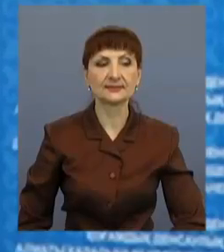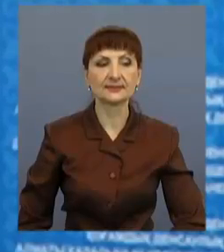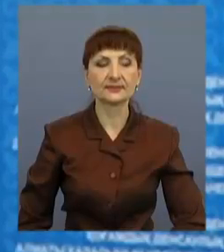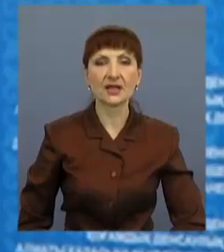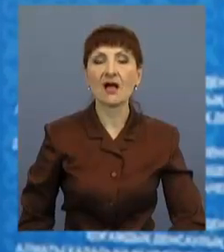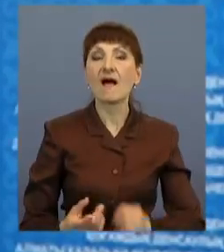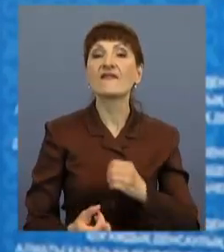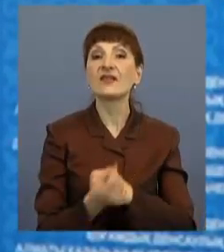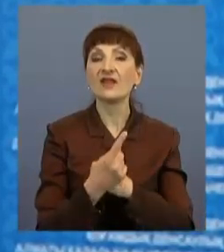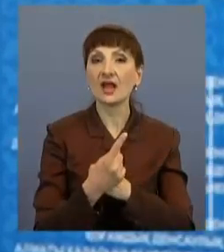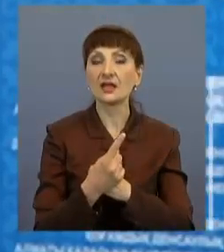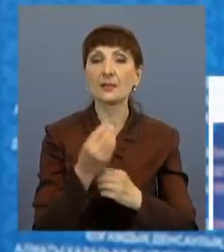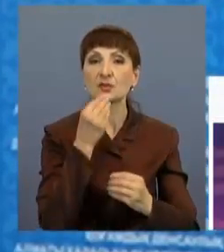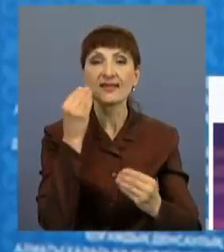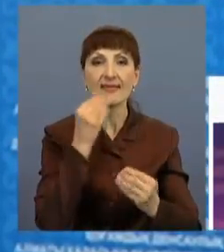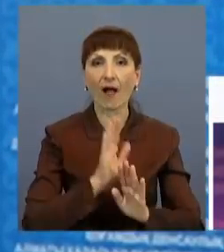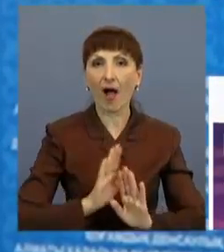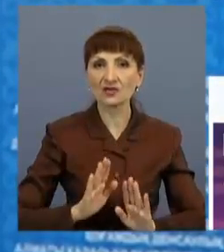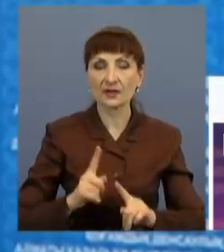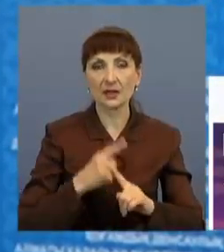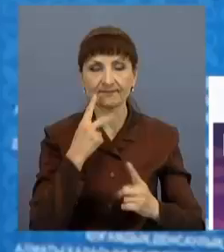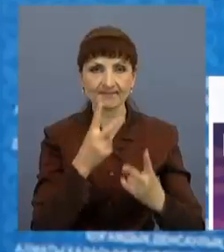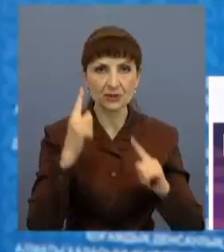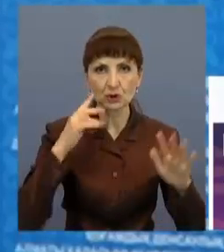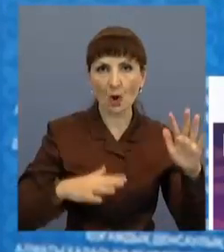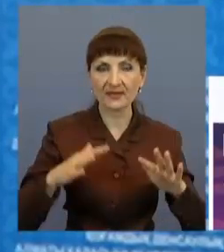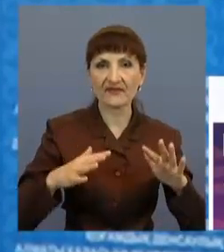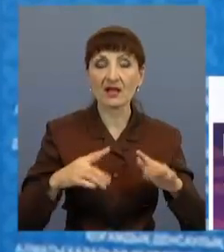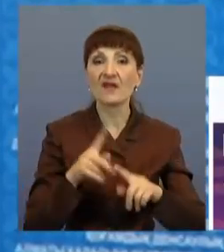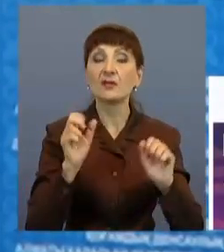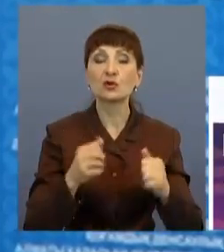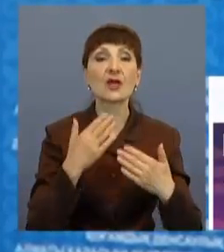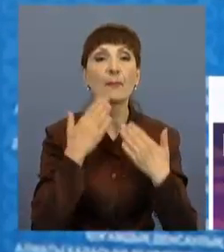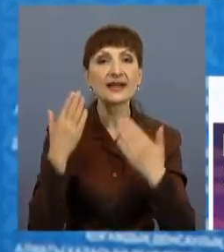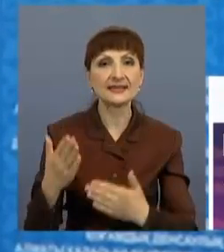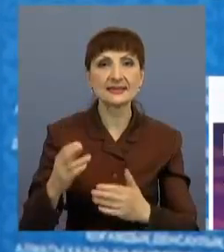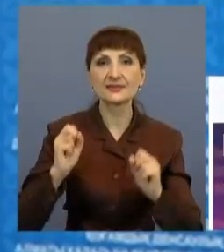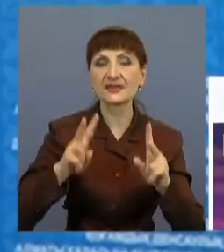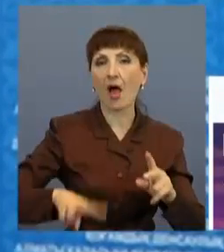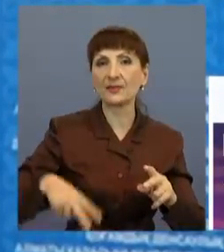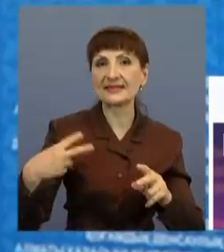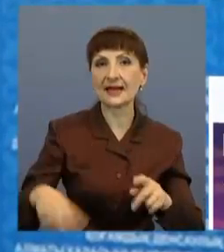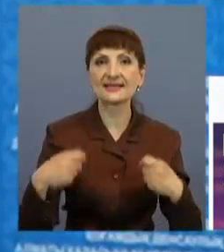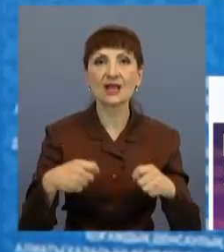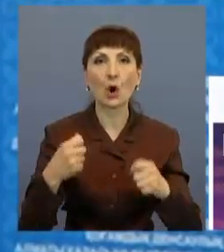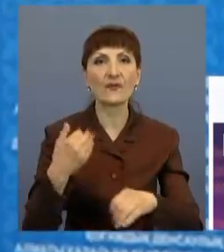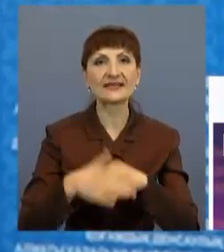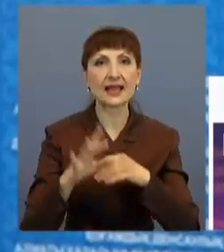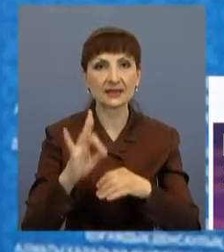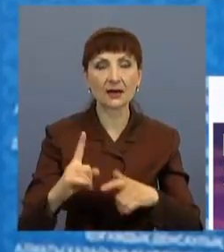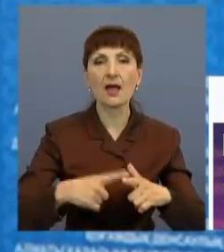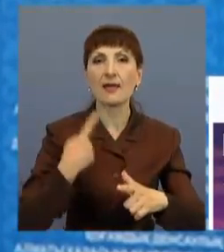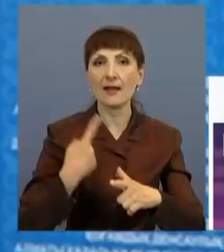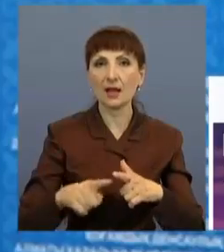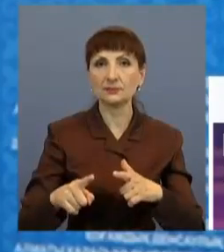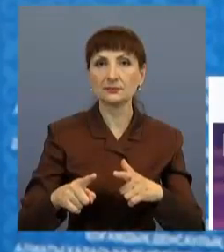При выявлении продуктов некачественного или сомнительного характера вы можете обратиться в администрацию торгового центра или